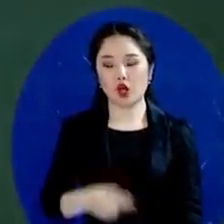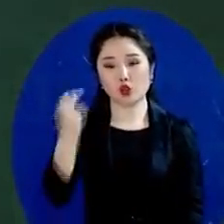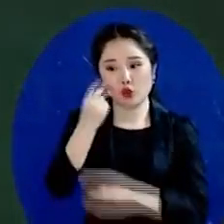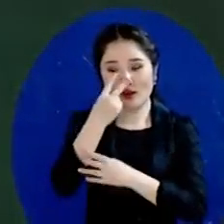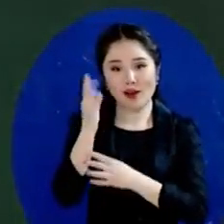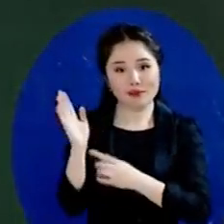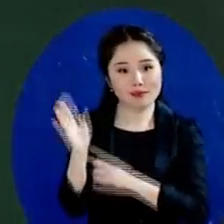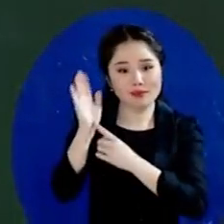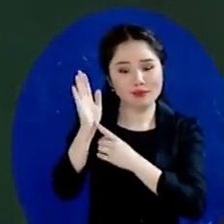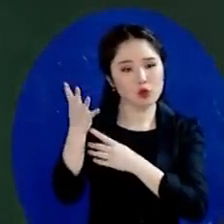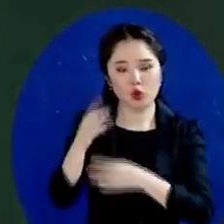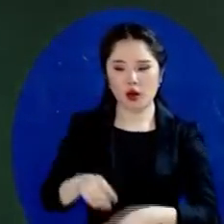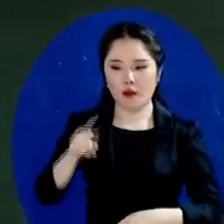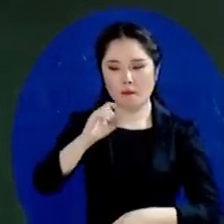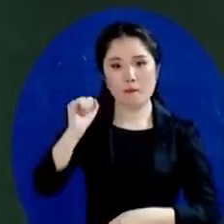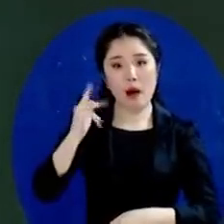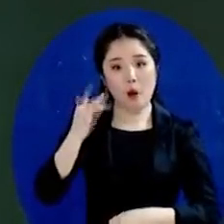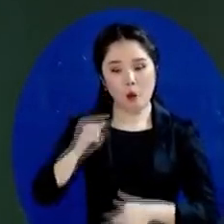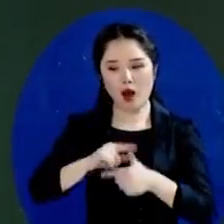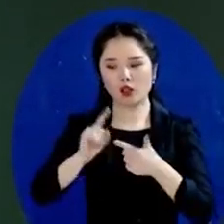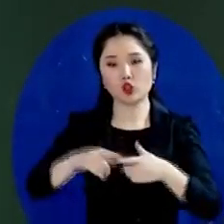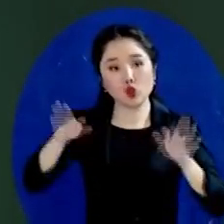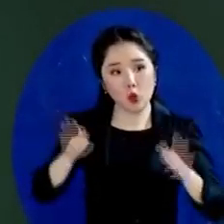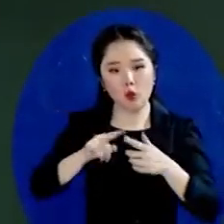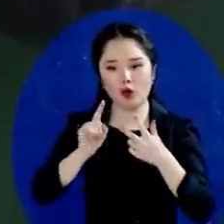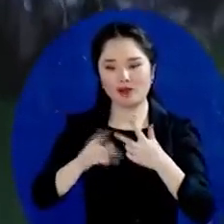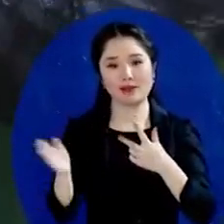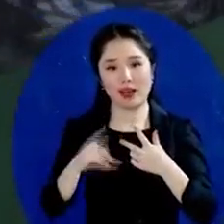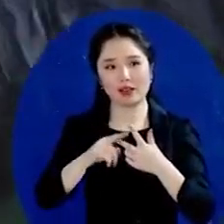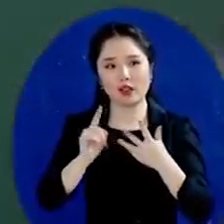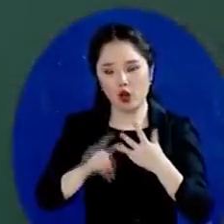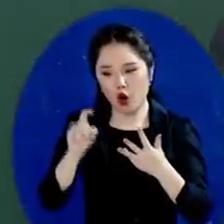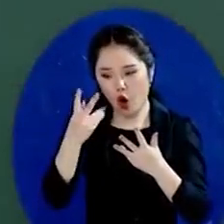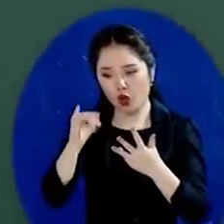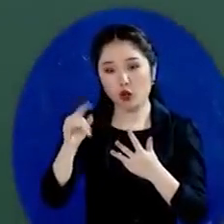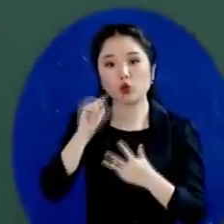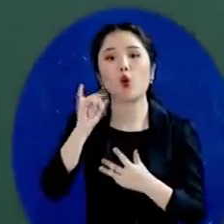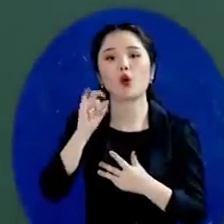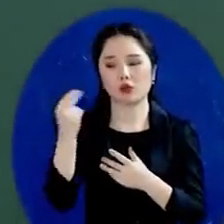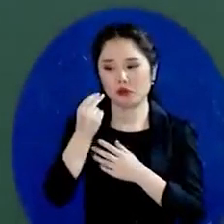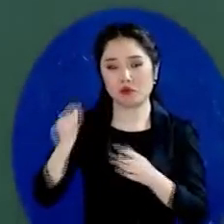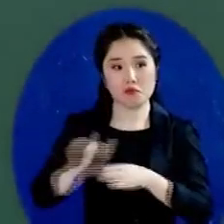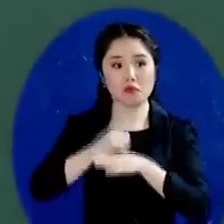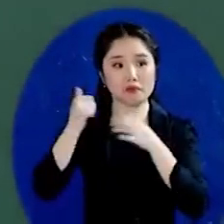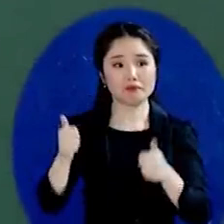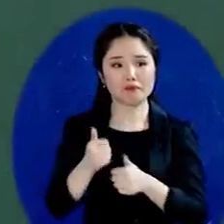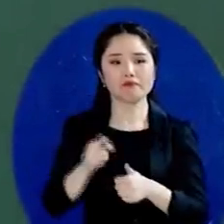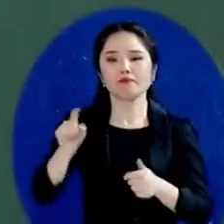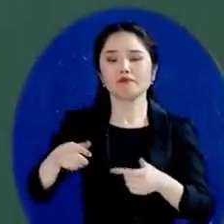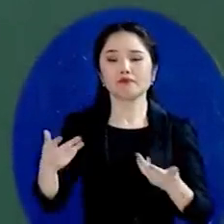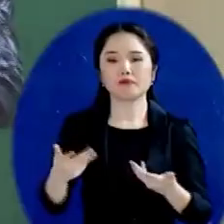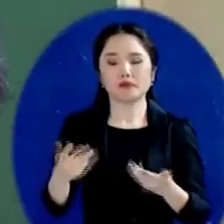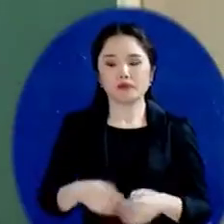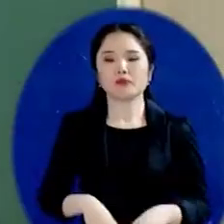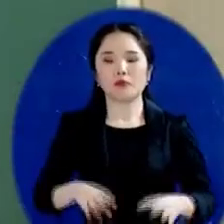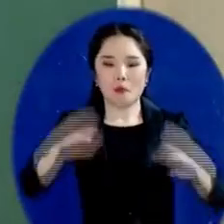Зураг дээрээс харвал багш нь баавгай, шувуу, загас, орхой шавжнуудын зургийг үлгэжээ. Тэгвэл